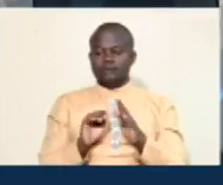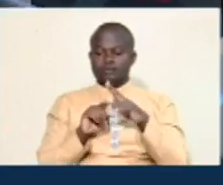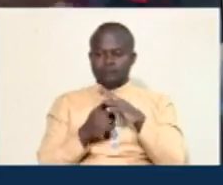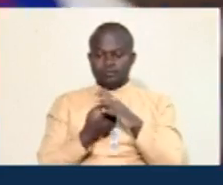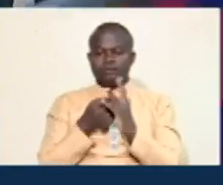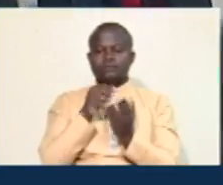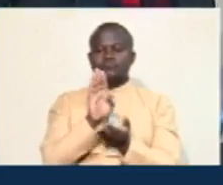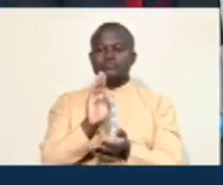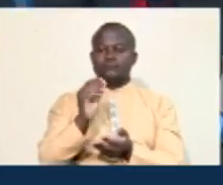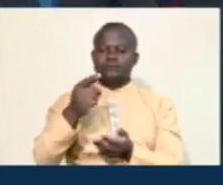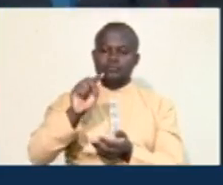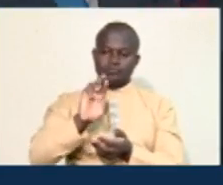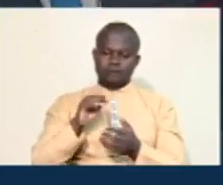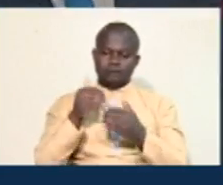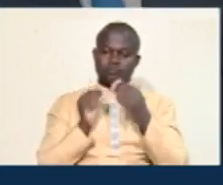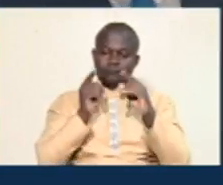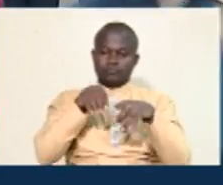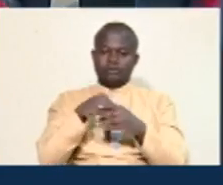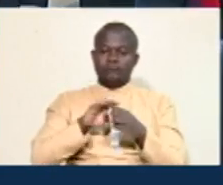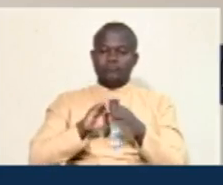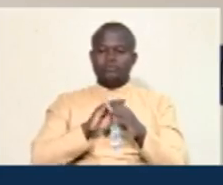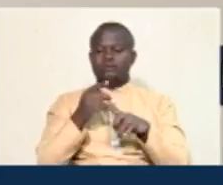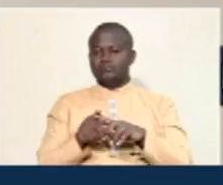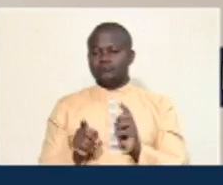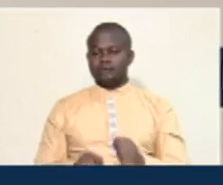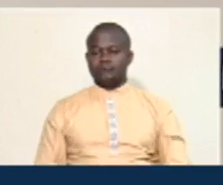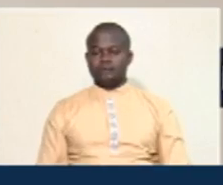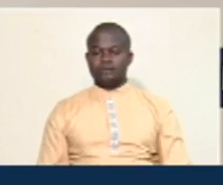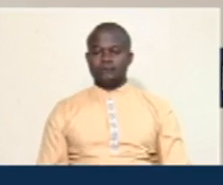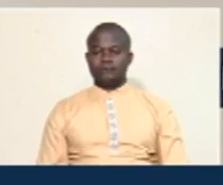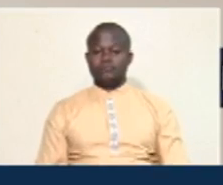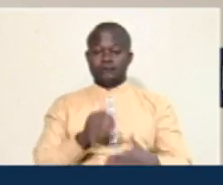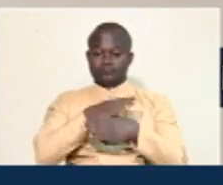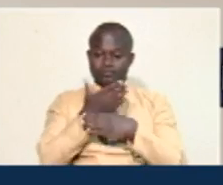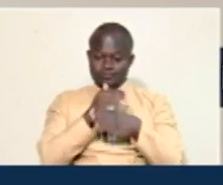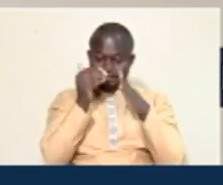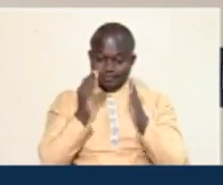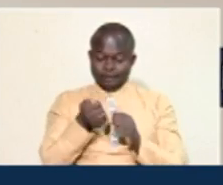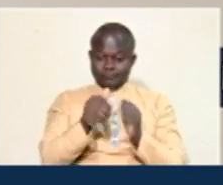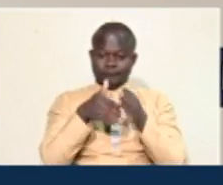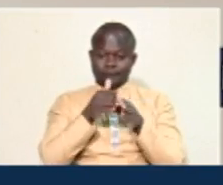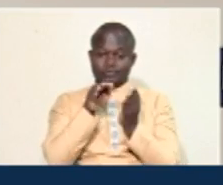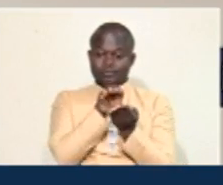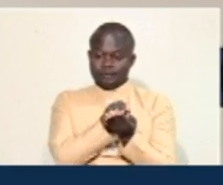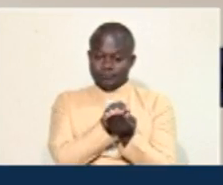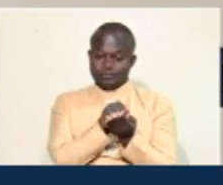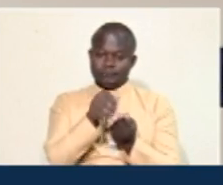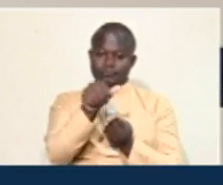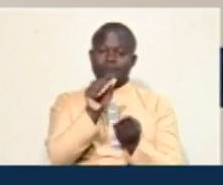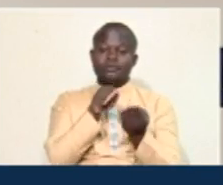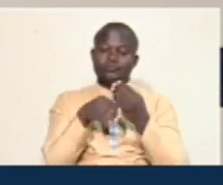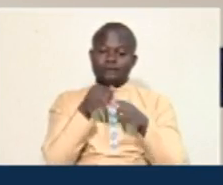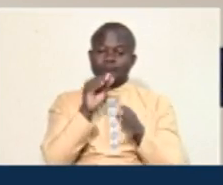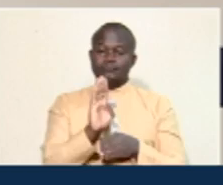Banki Populaire mbere y'uko hazamo abashoramari batandukanye. Abanyamigabane nibo bubatse banki, nibo bubatse